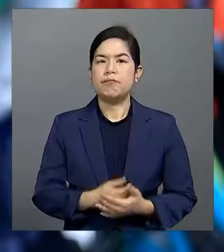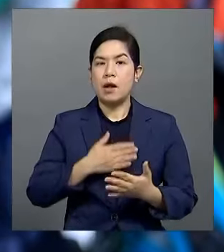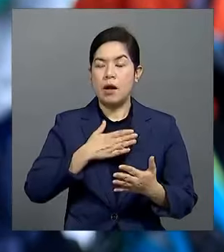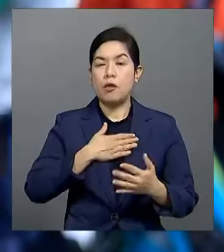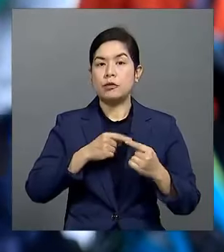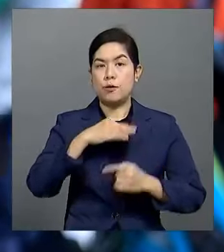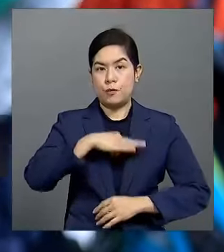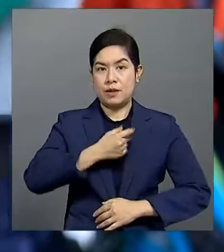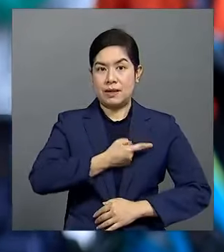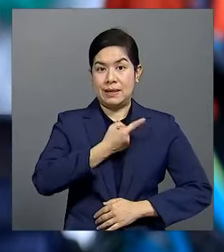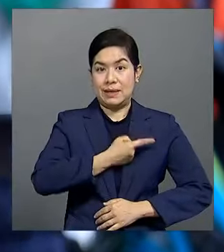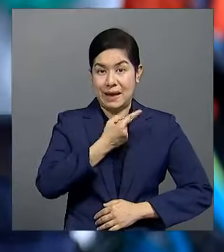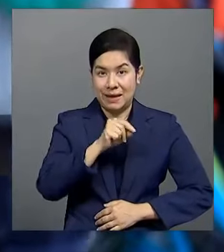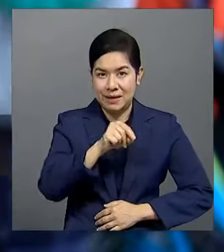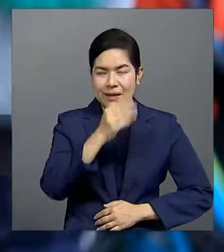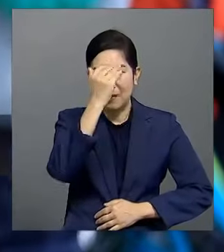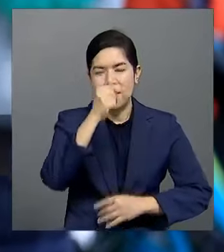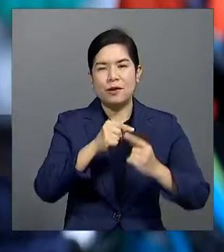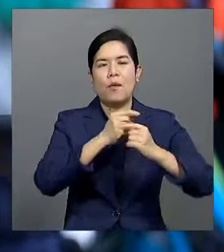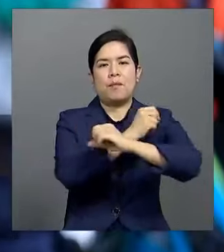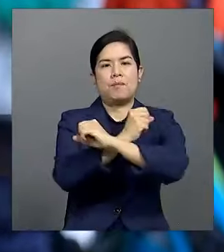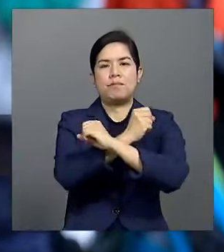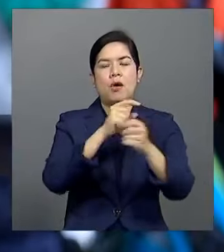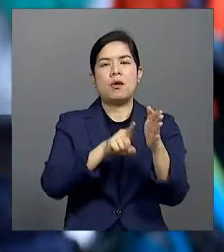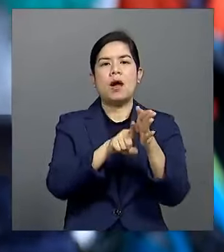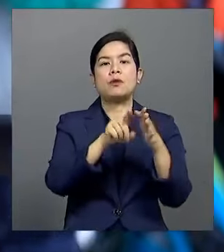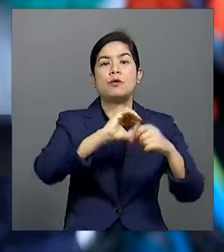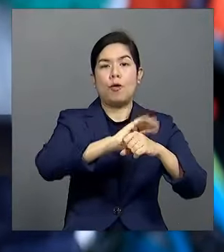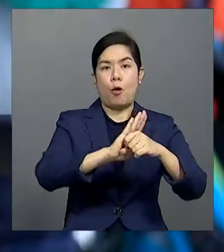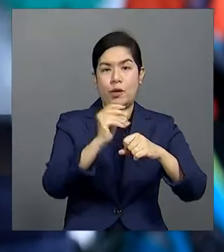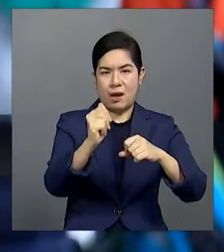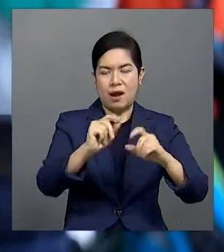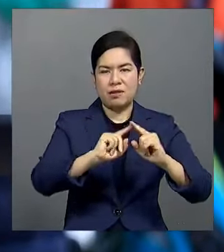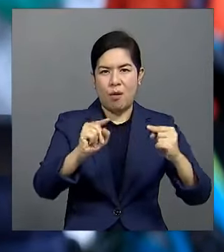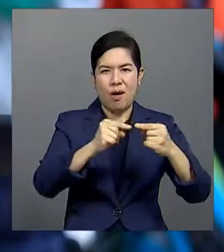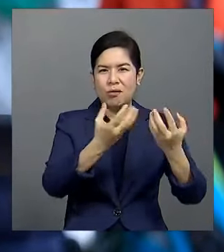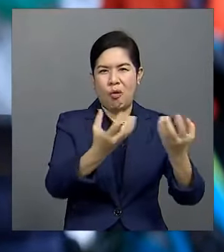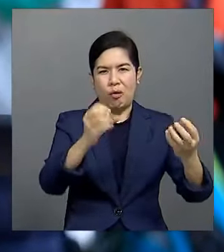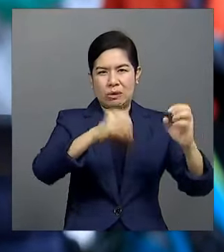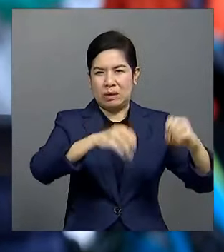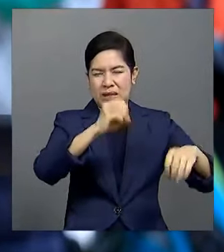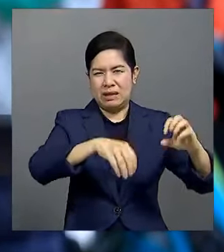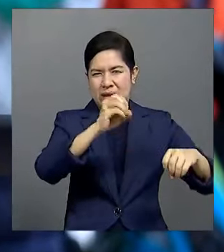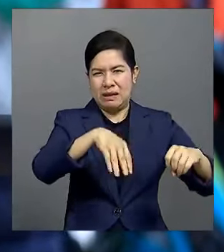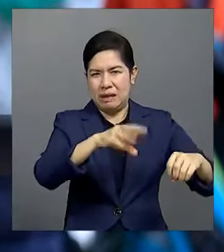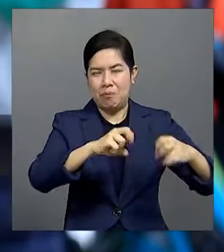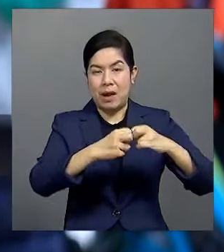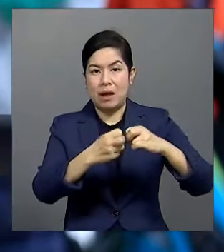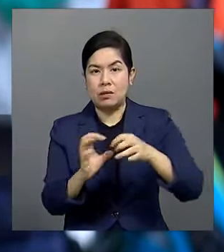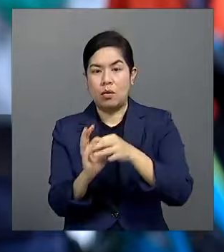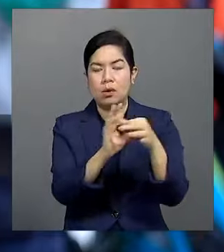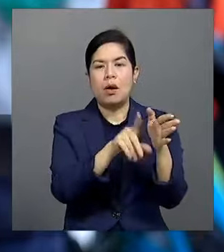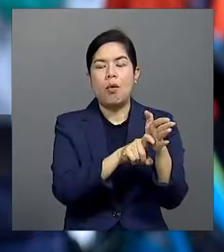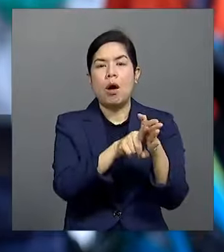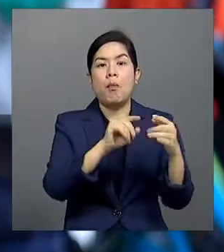ใจกับความสำเร็จในการป้องกันโควิด-19 นะคะแต่มรดกขยะที่เกิดขึ้นจากขยะพลาสติกเหล่านี้อาจส่งผลกระทบม